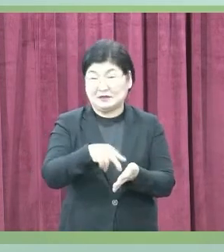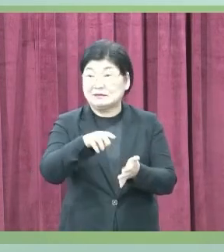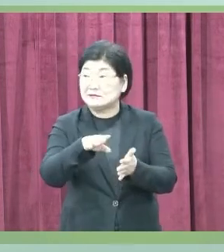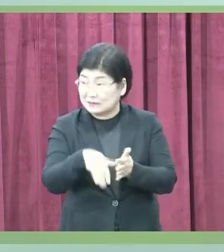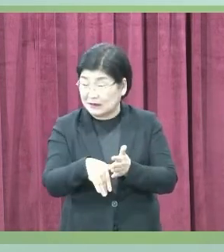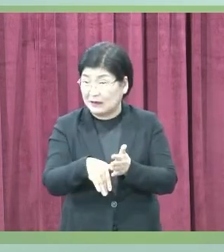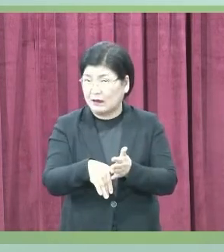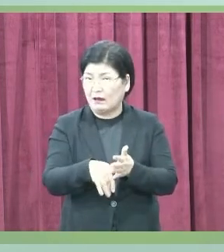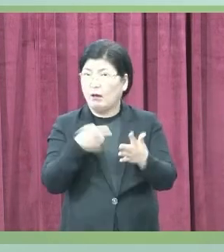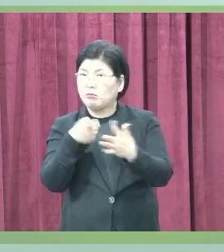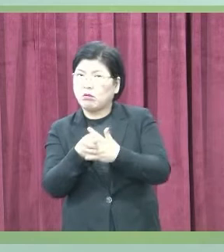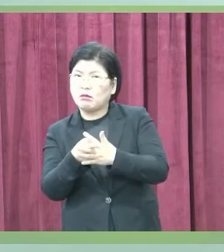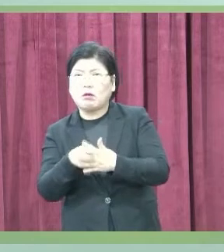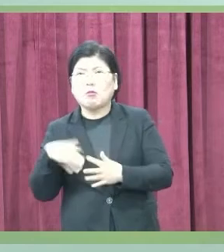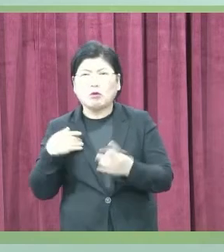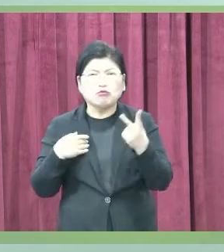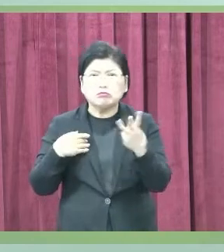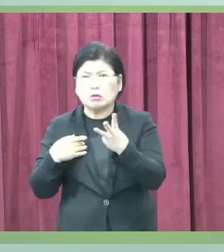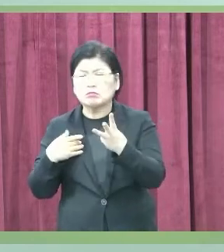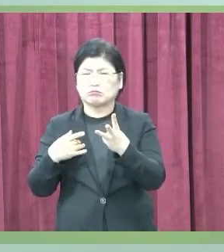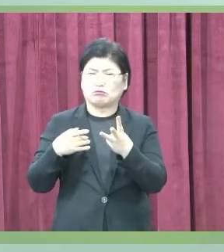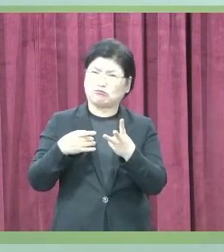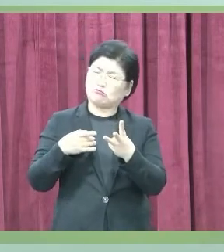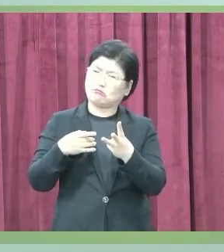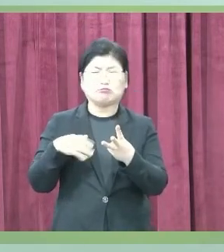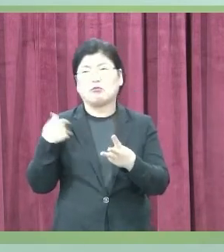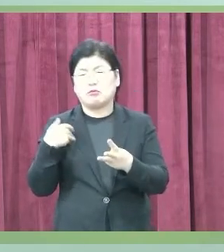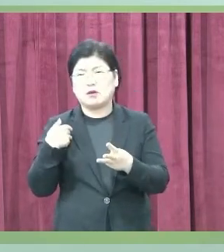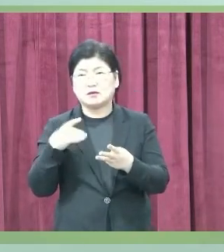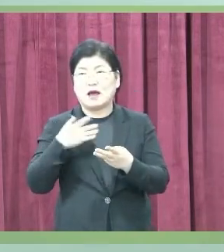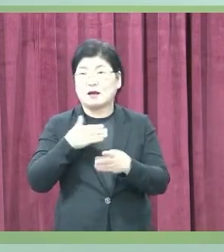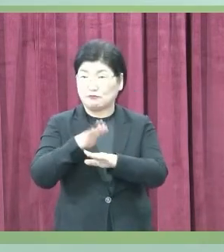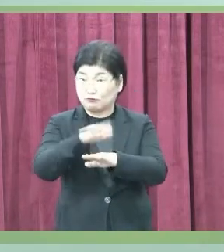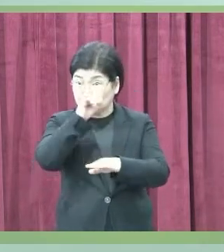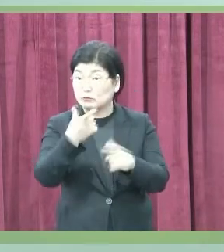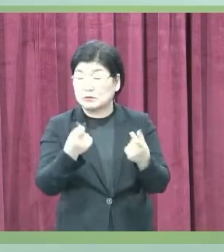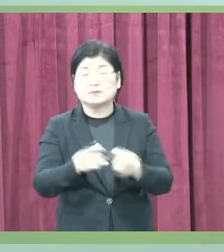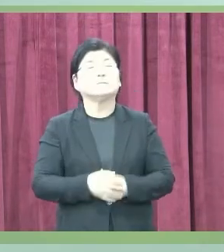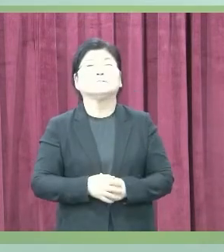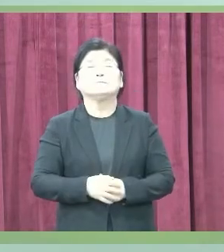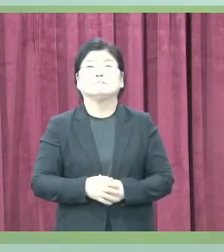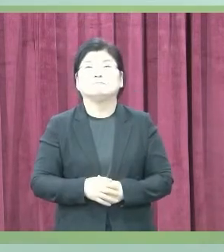지금 그거는 알 수가 없습니다. 2명인지 3명인지 그것도 조금 감안해 주시기 바랍니다. 그래서